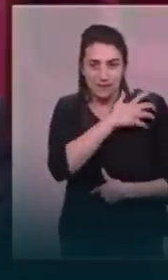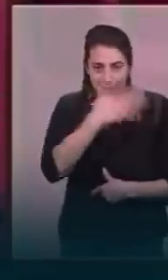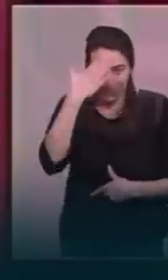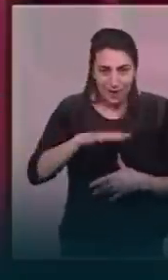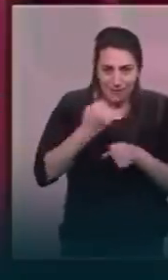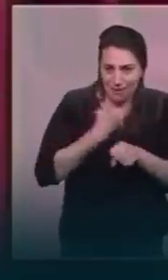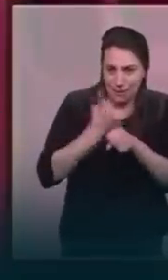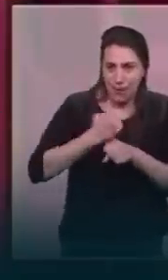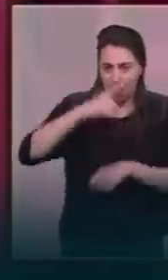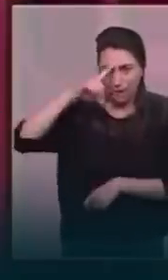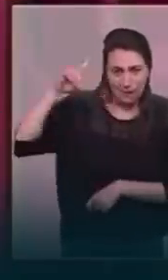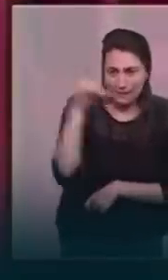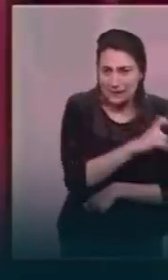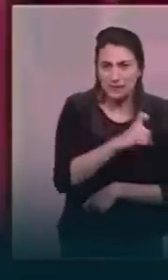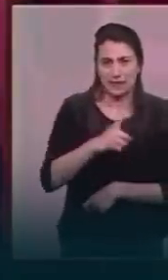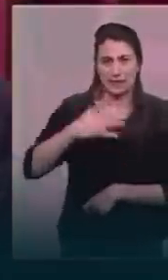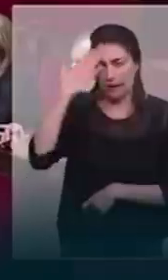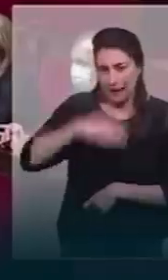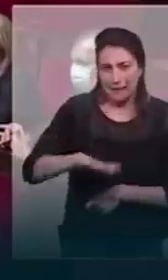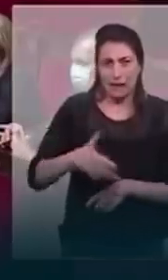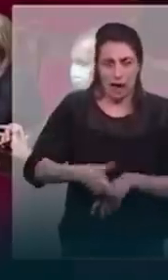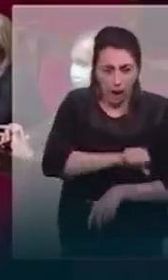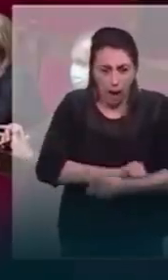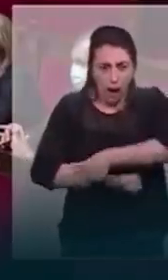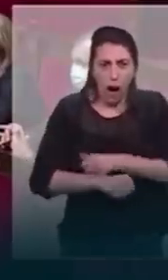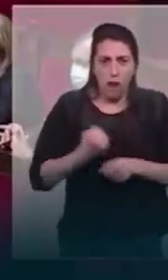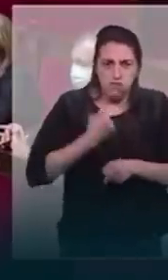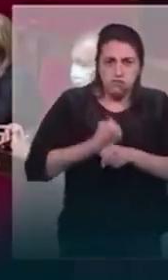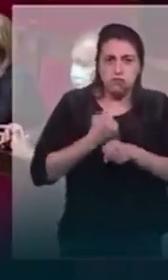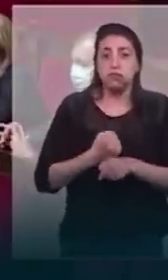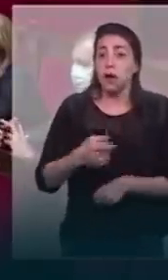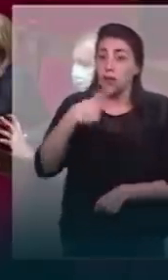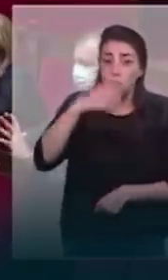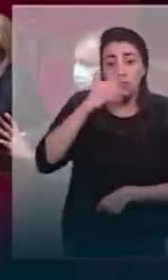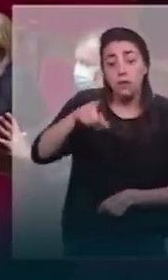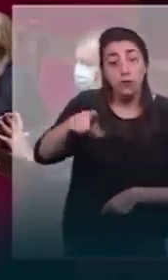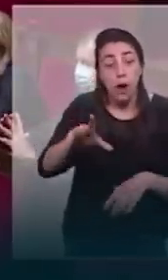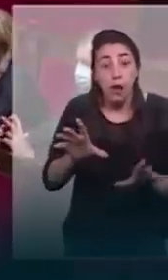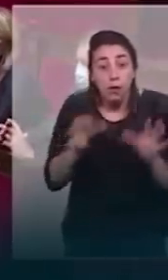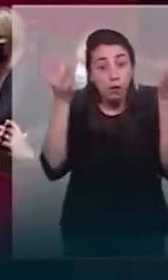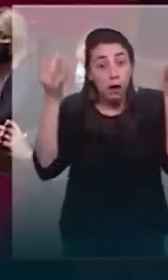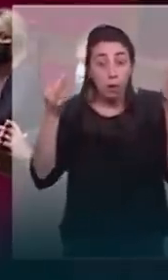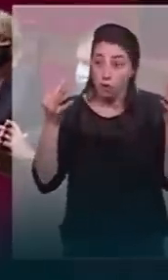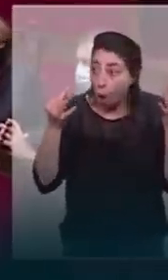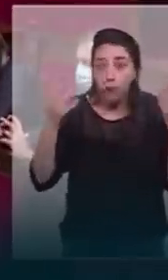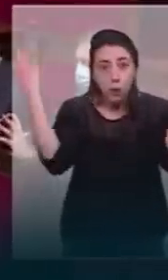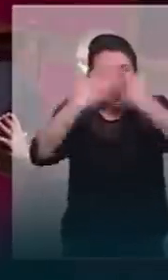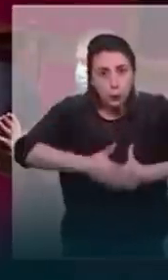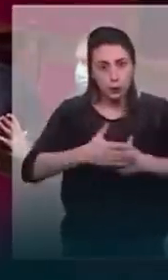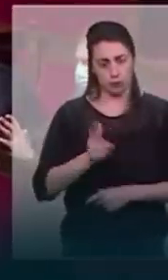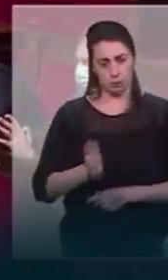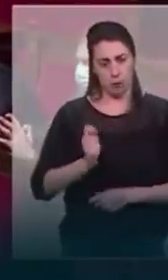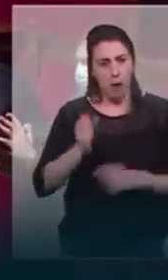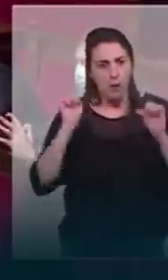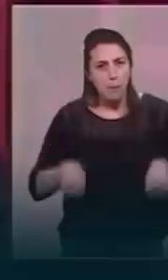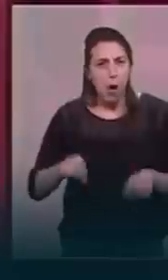charnellement, intimement, vous semblez découvrir les audiences de nuit, vous semblez découvrir la justice d'abattage des comparutions